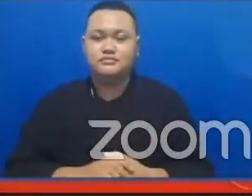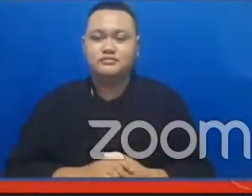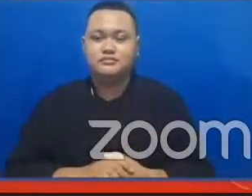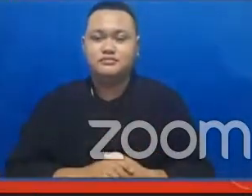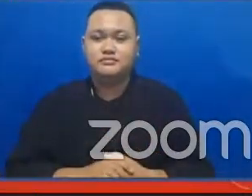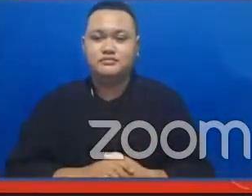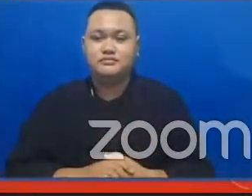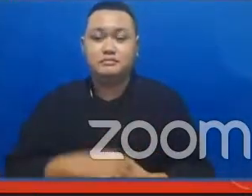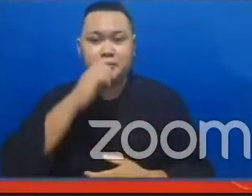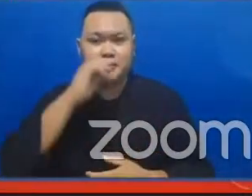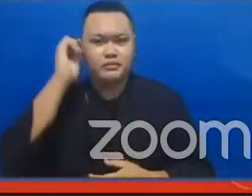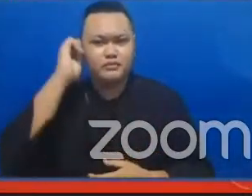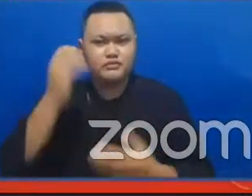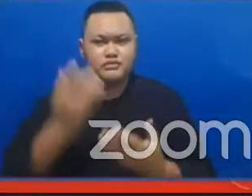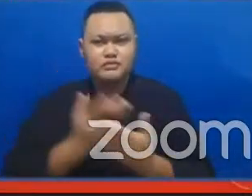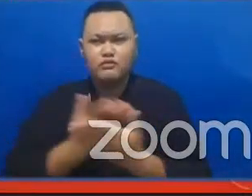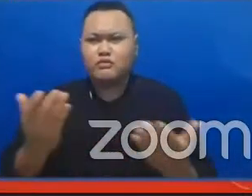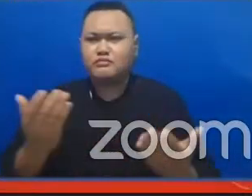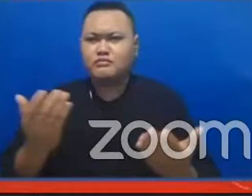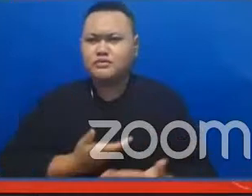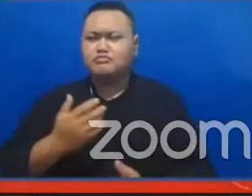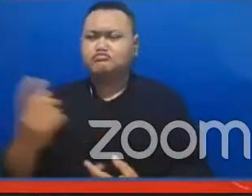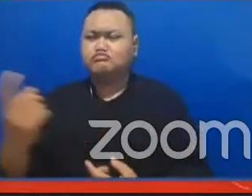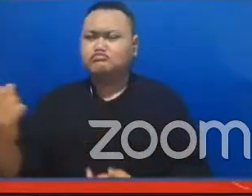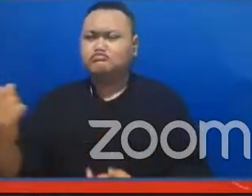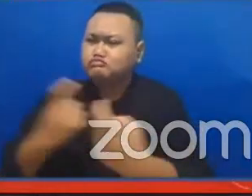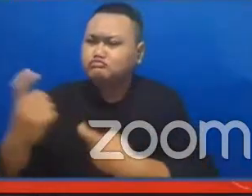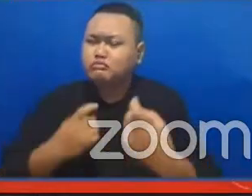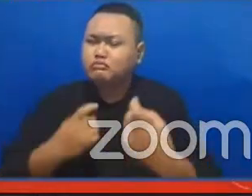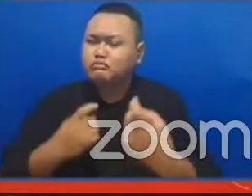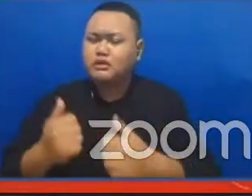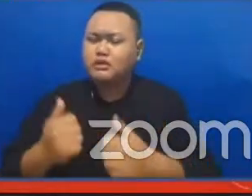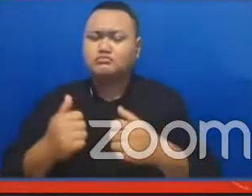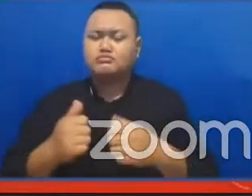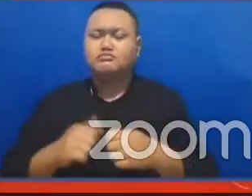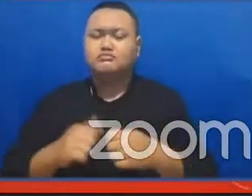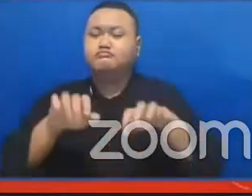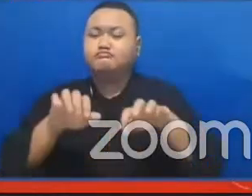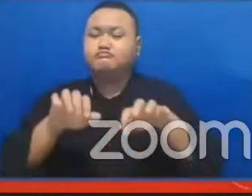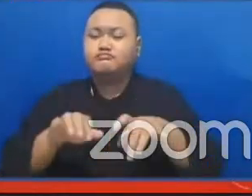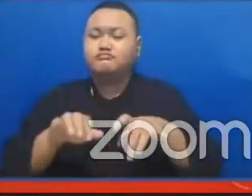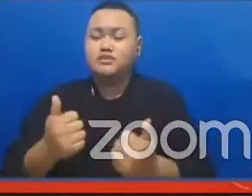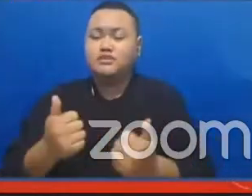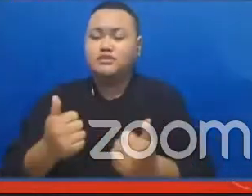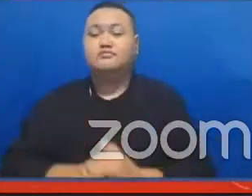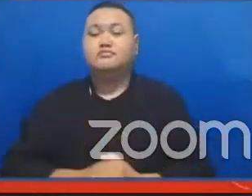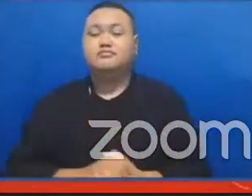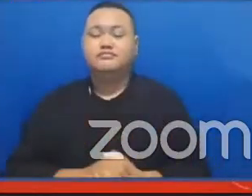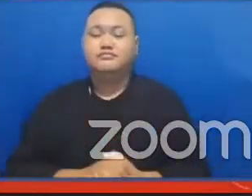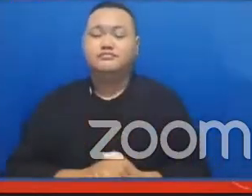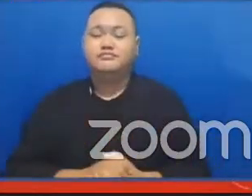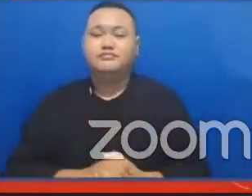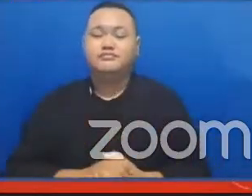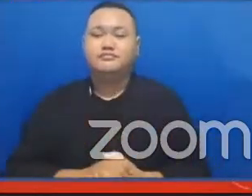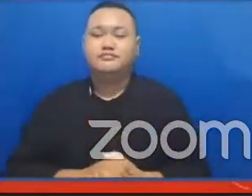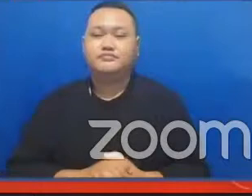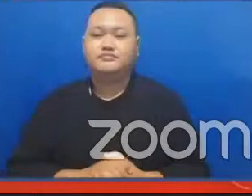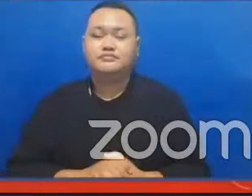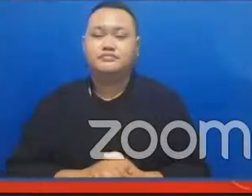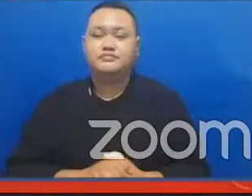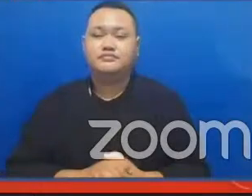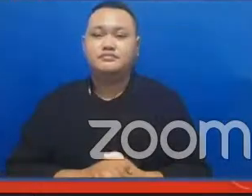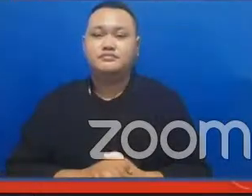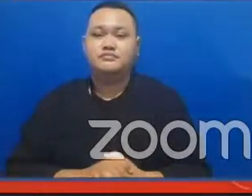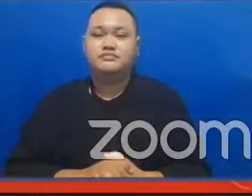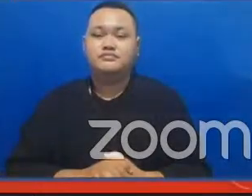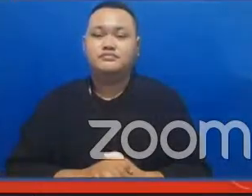Bapak Ibu nanti bisa menyampaikan pertanyaan via chat box. Nah, untuk sesi pertama ini, mari